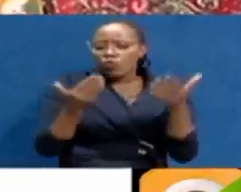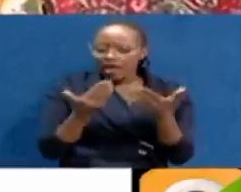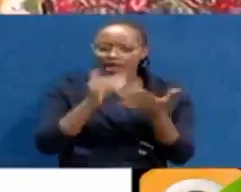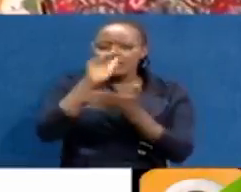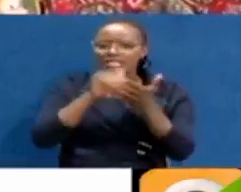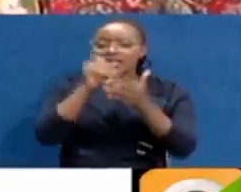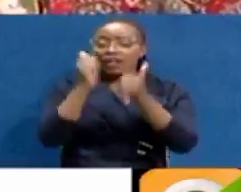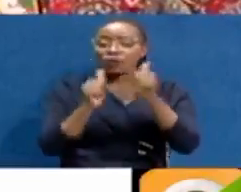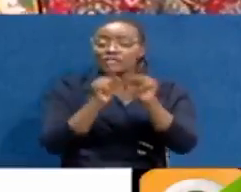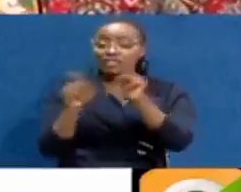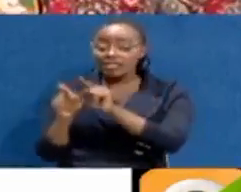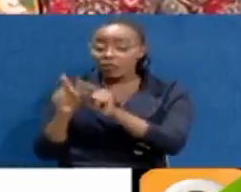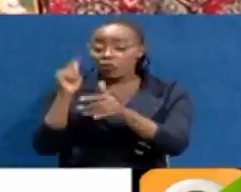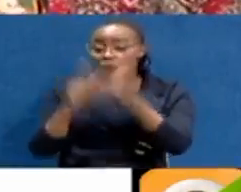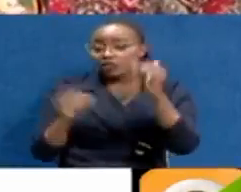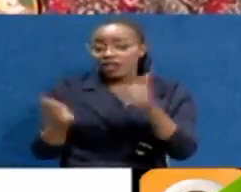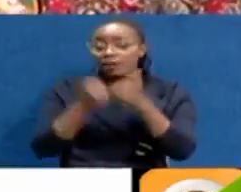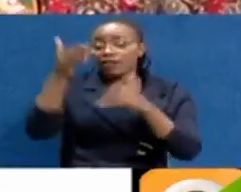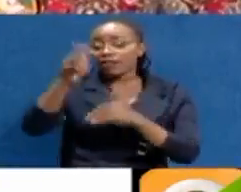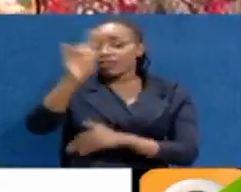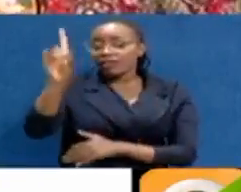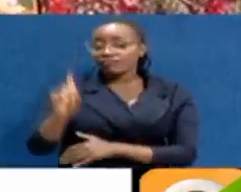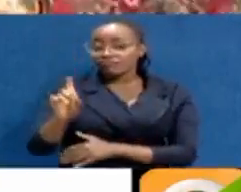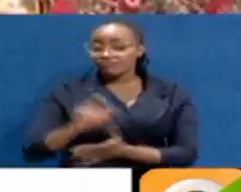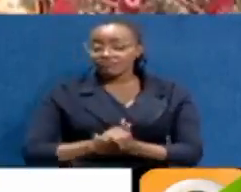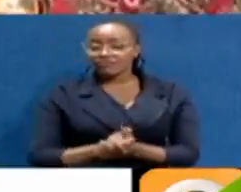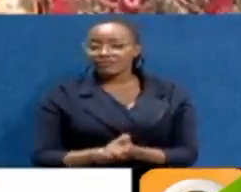kituo gani na ni kipi ambacho kinaendelea?